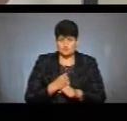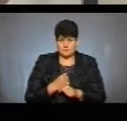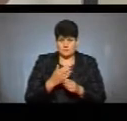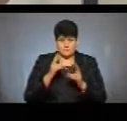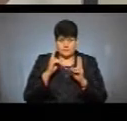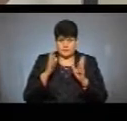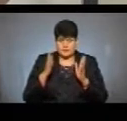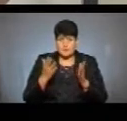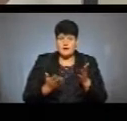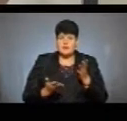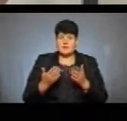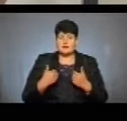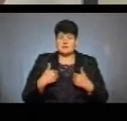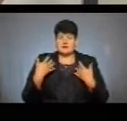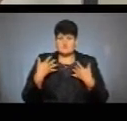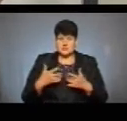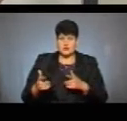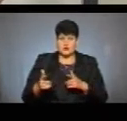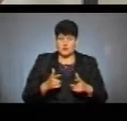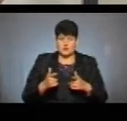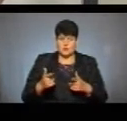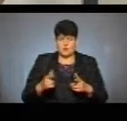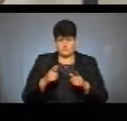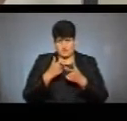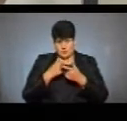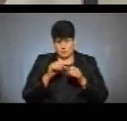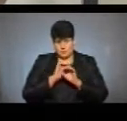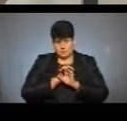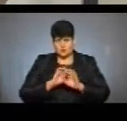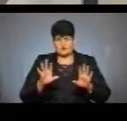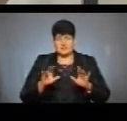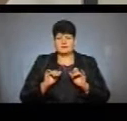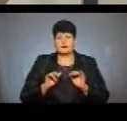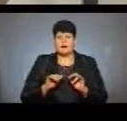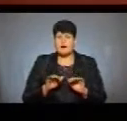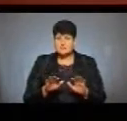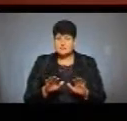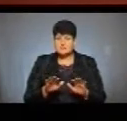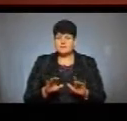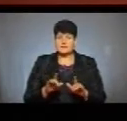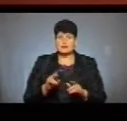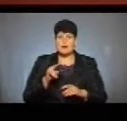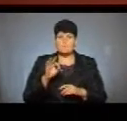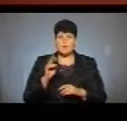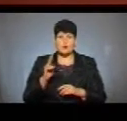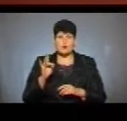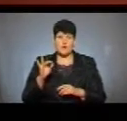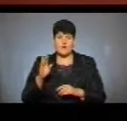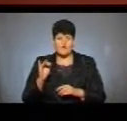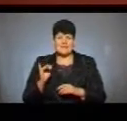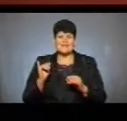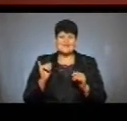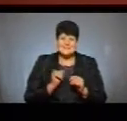Але ми вже готові анонсувати якісь певні акції, так? і на покрови, і